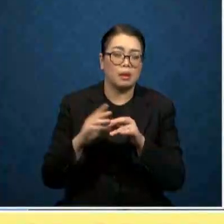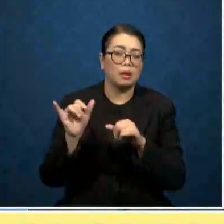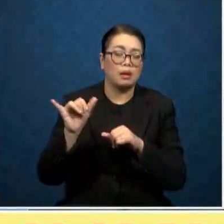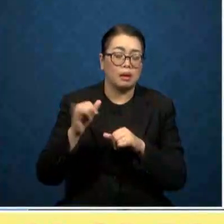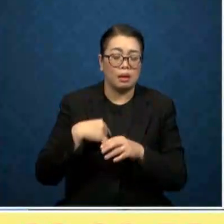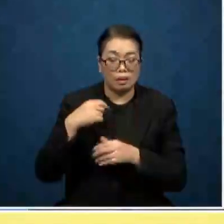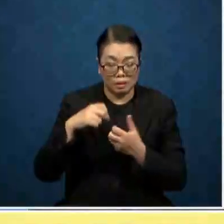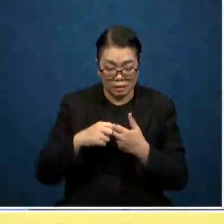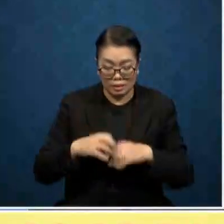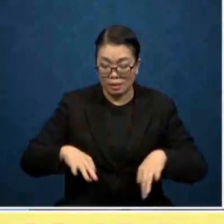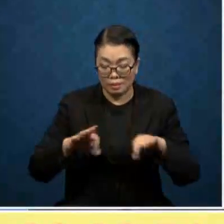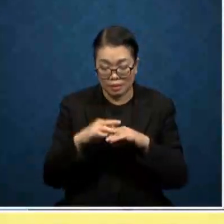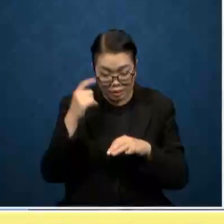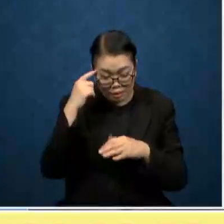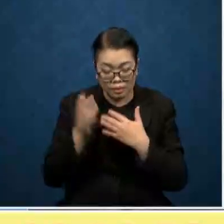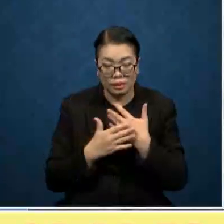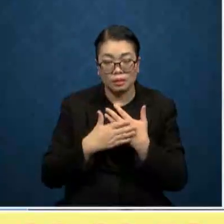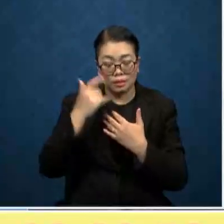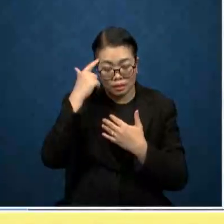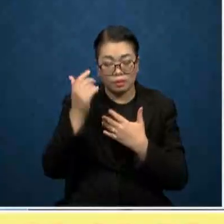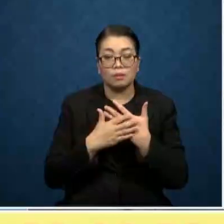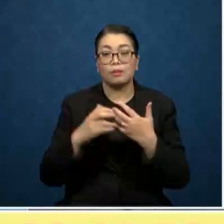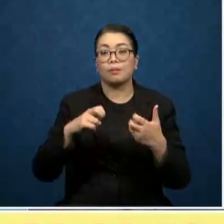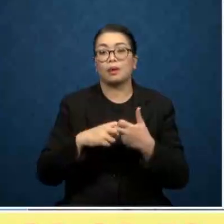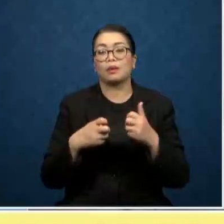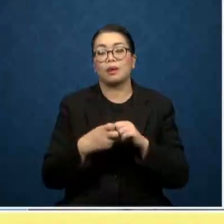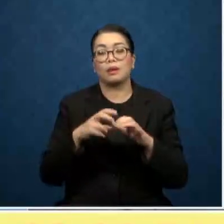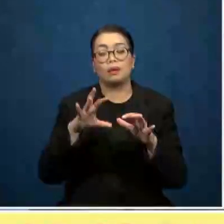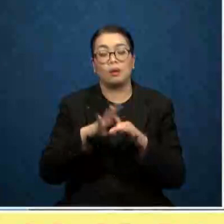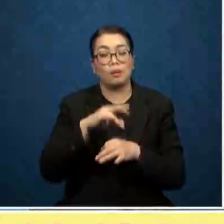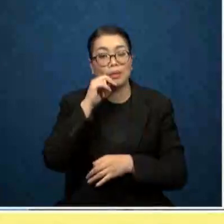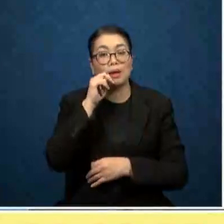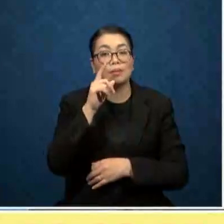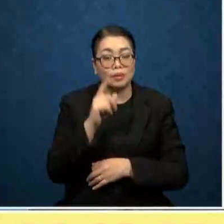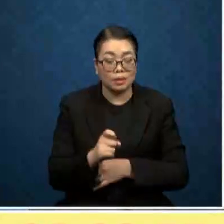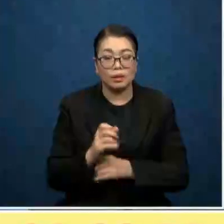ตระหนักรู้และมีจิตสำนึกในปัญหาเรื่องน้ำเสียขออนุญาตท่านประธานขอบคุณครับ